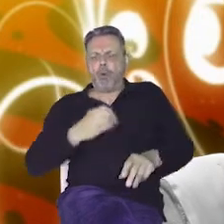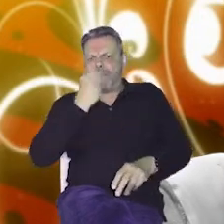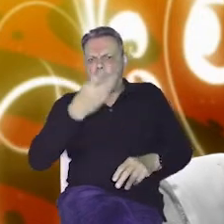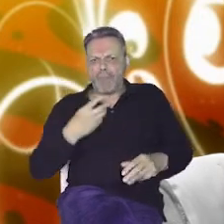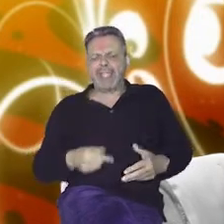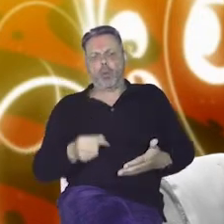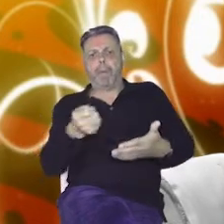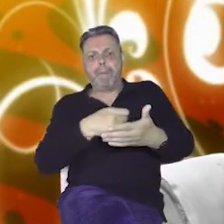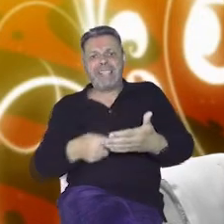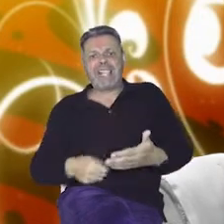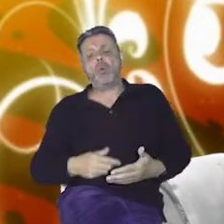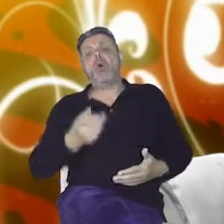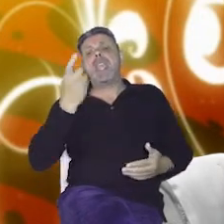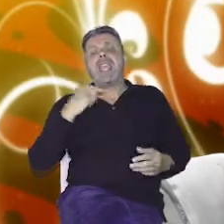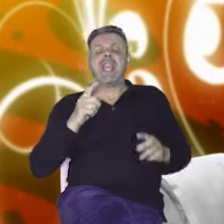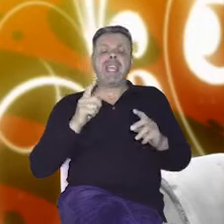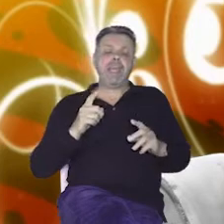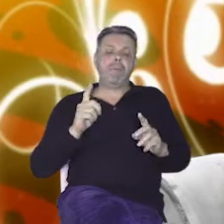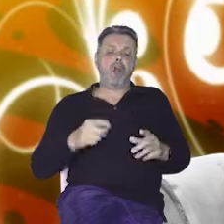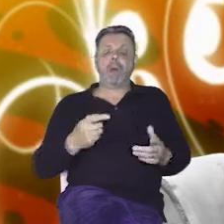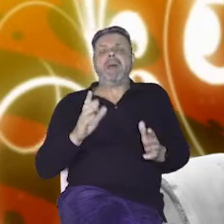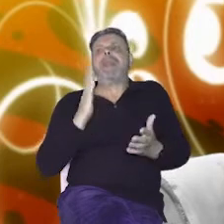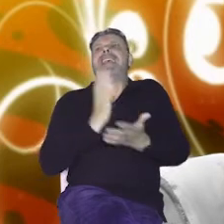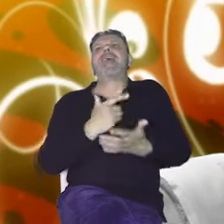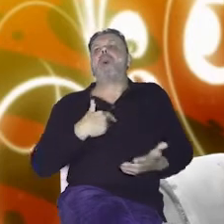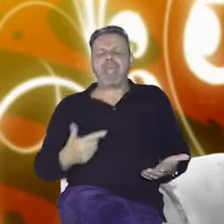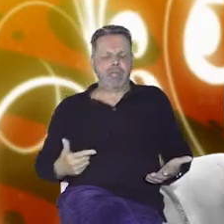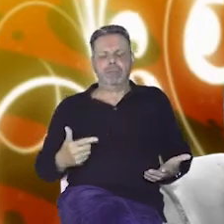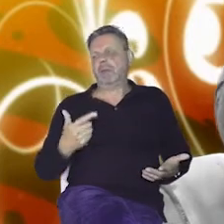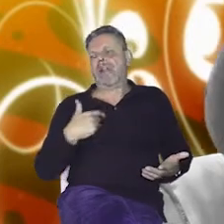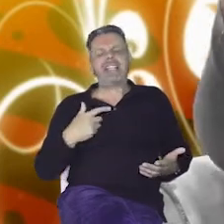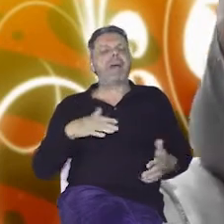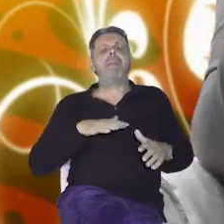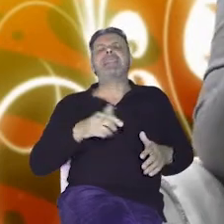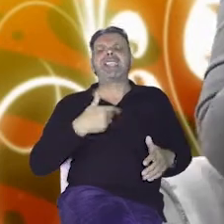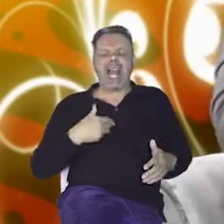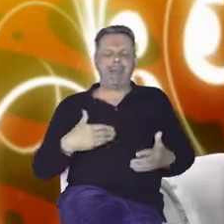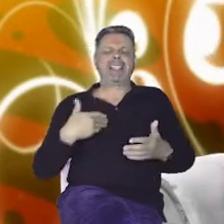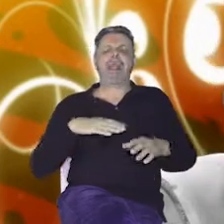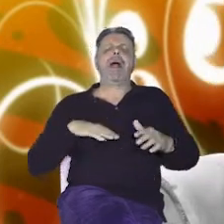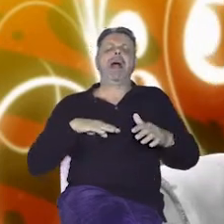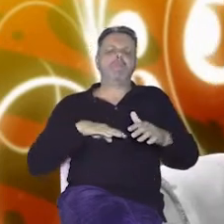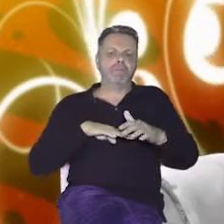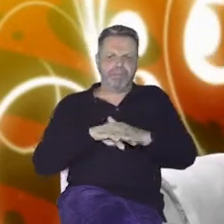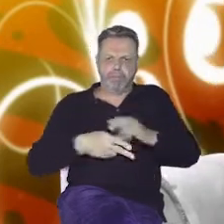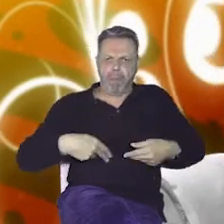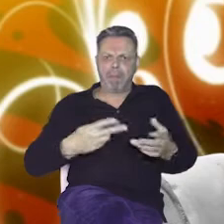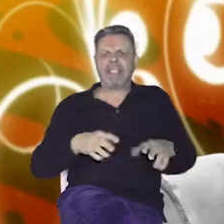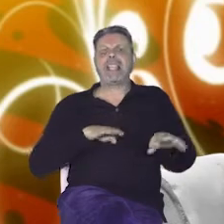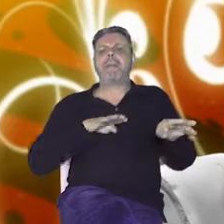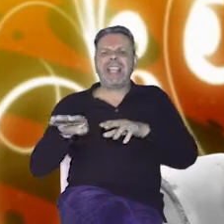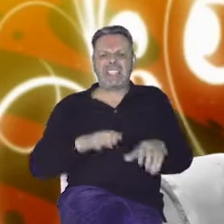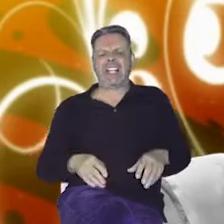pisanu, ili moramo isto tako, ne samo mi, na kraju ne treba pisati nama, treba pisati ministarstvu, treba pisati gradskim uredima, treba pisati, mi sad ne govorimo